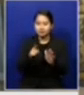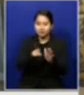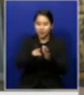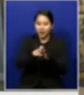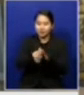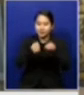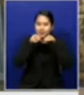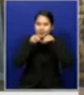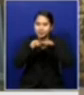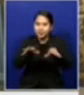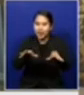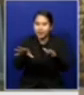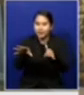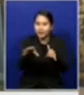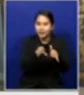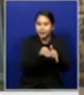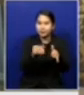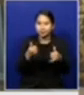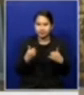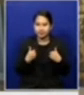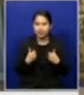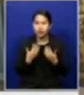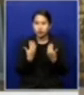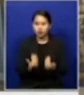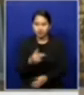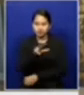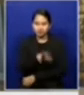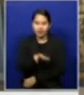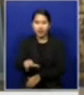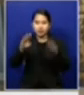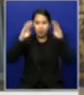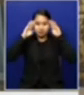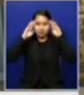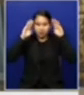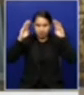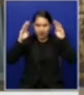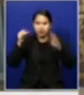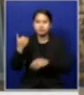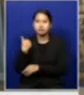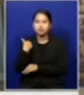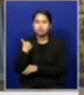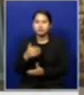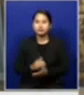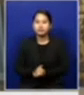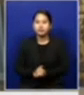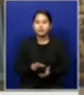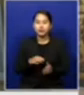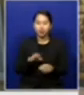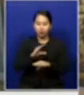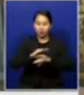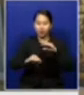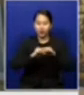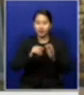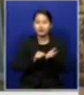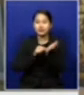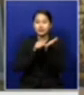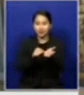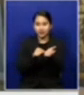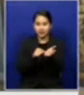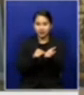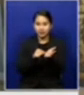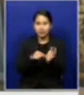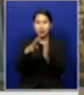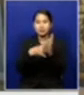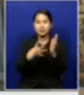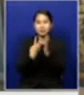กไปพรรคเพื่อไทยซึ่งมีประสบการณ์ในด้านนี้ได้เสนอโครงการไปว่ายุทธการ21วันสย